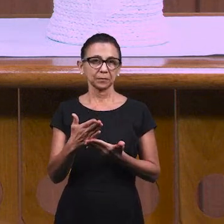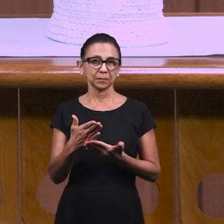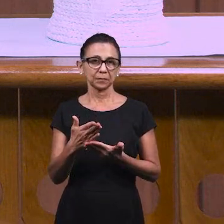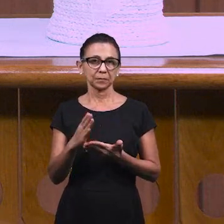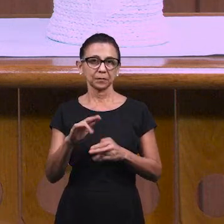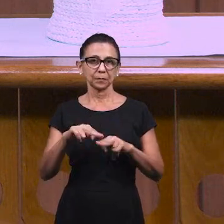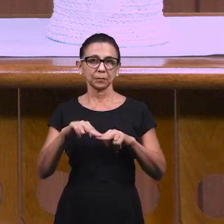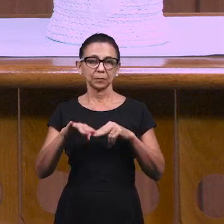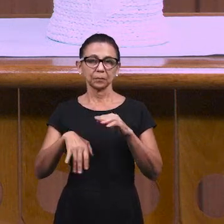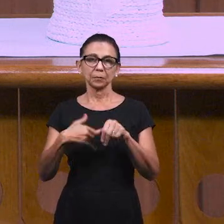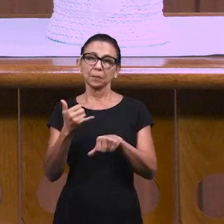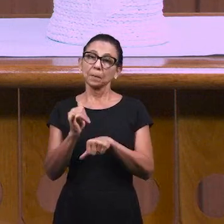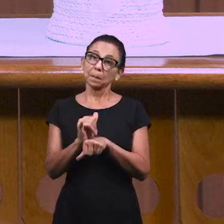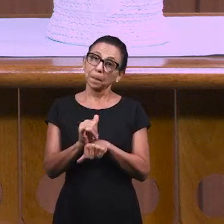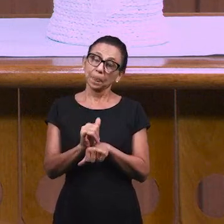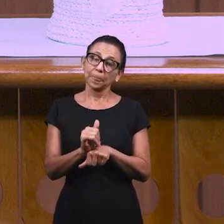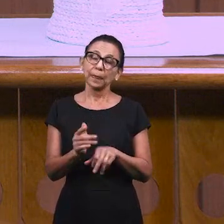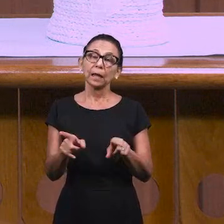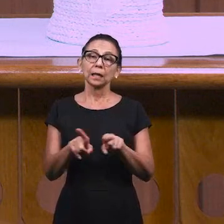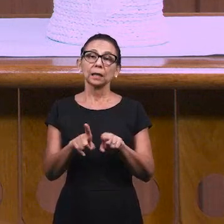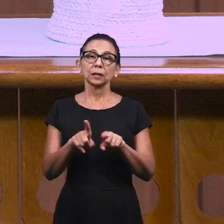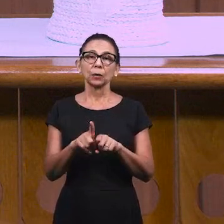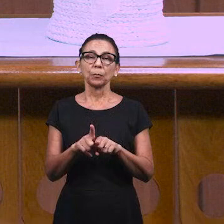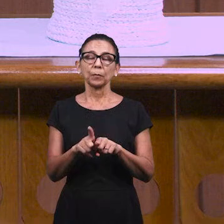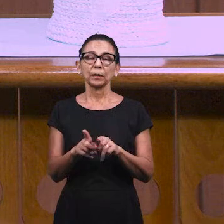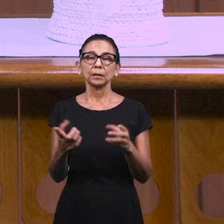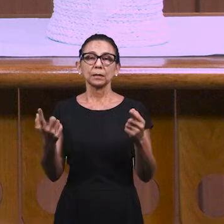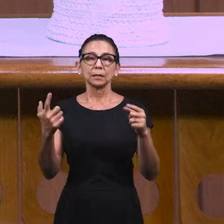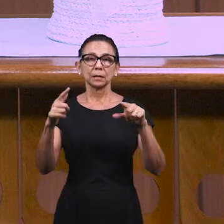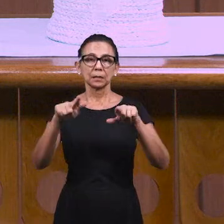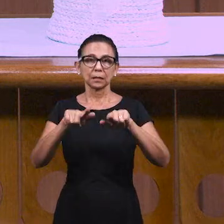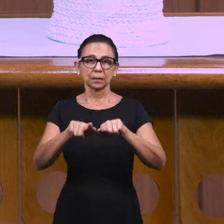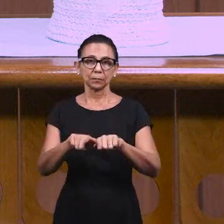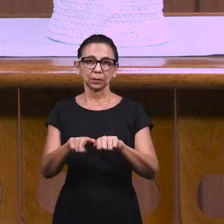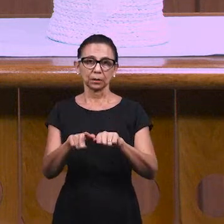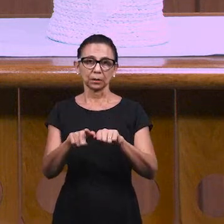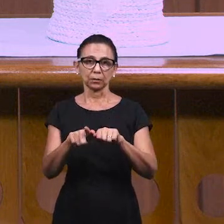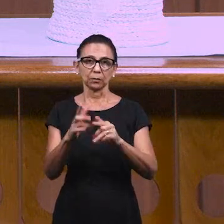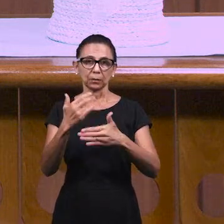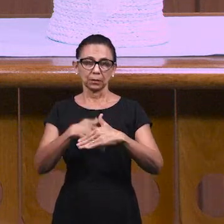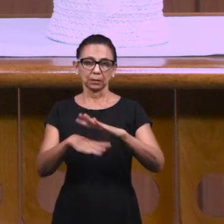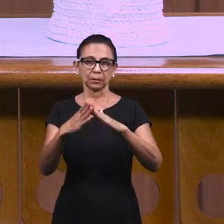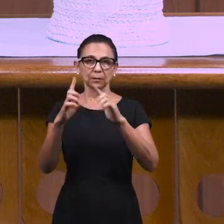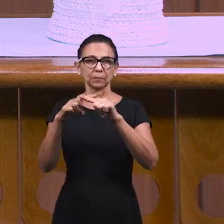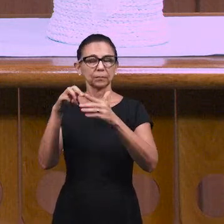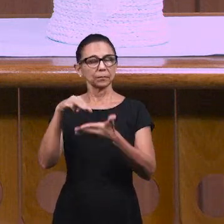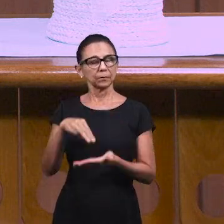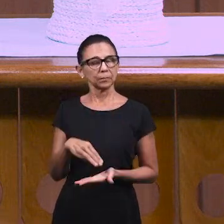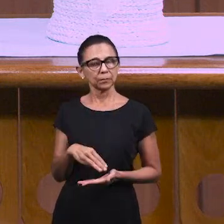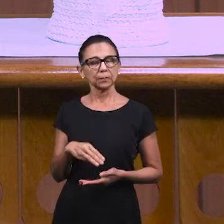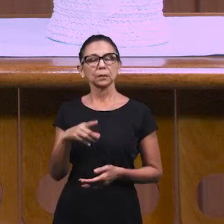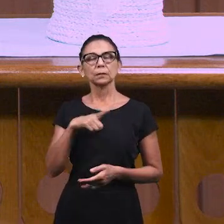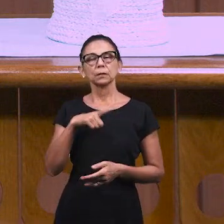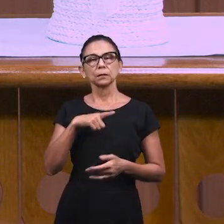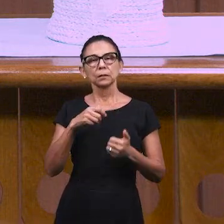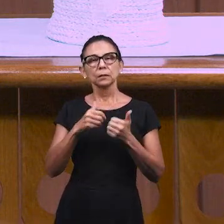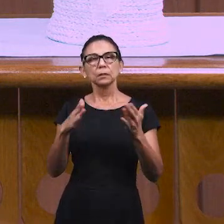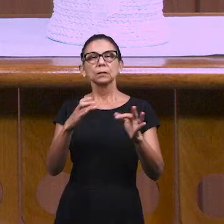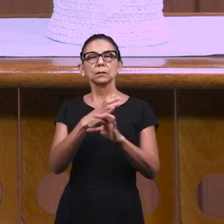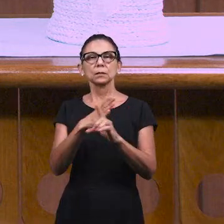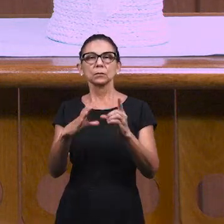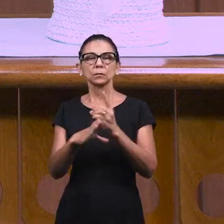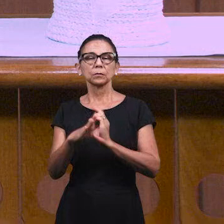notre canal YouTube et au même instant, dans les temples de l'Église chrétienne Maranatha, nos frères et sœurs commencent le